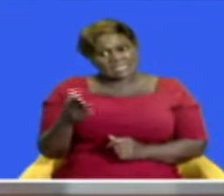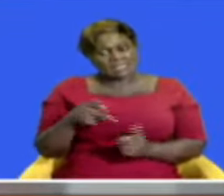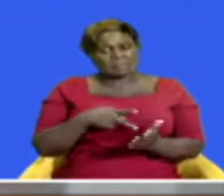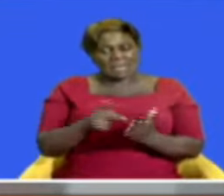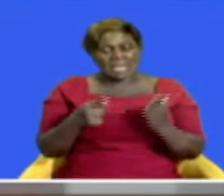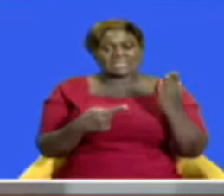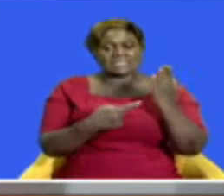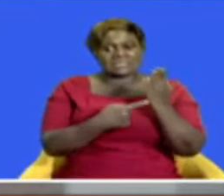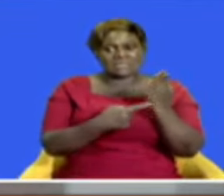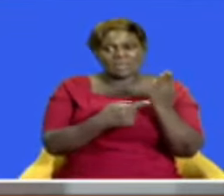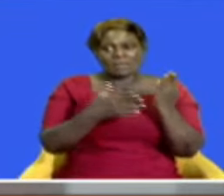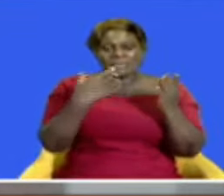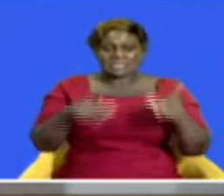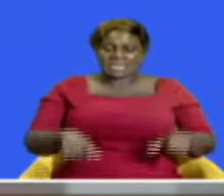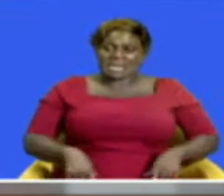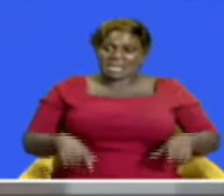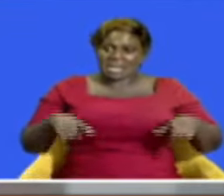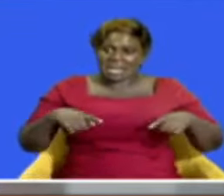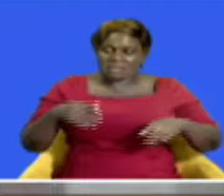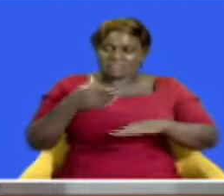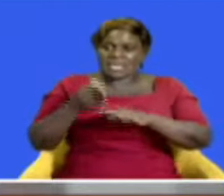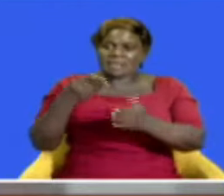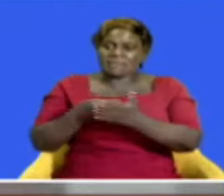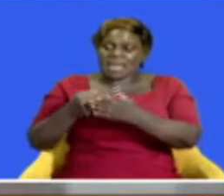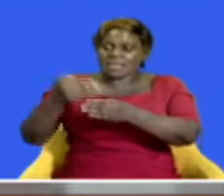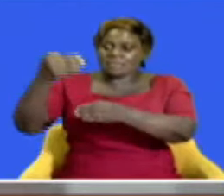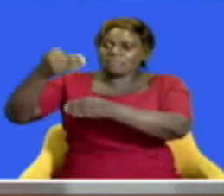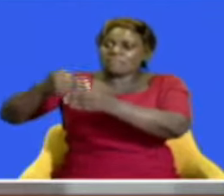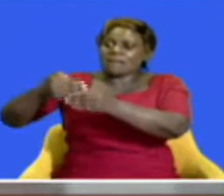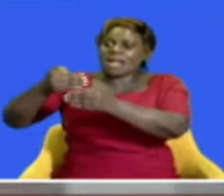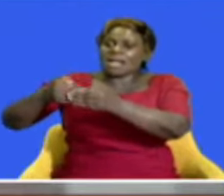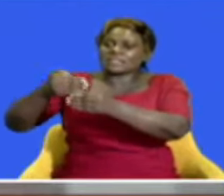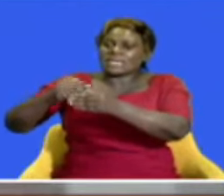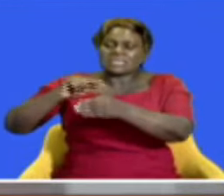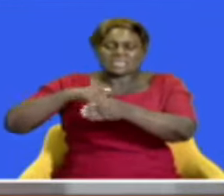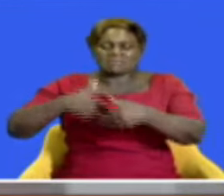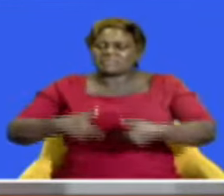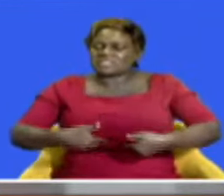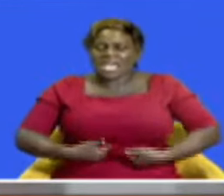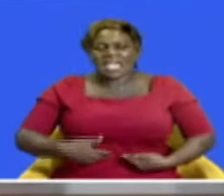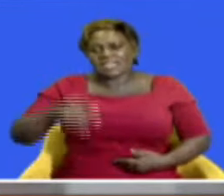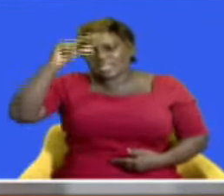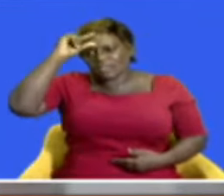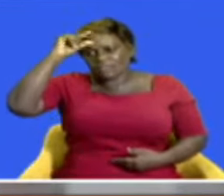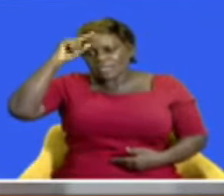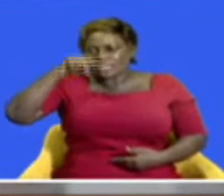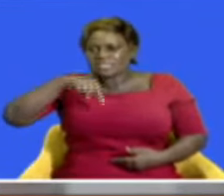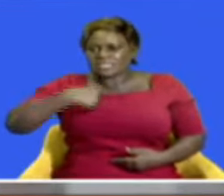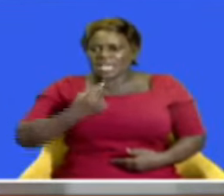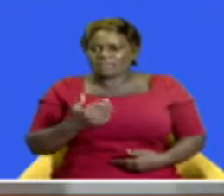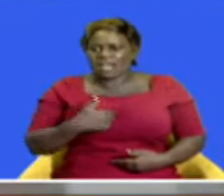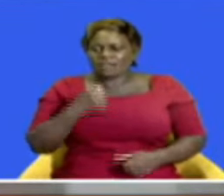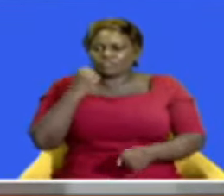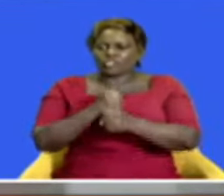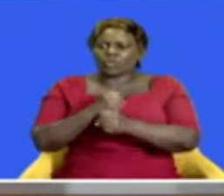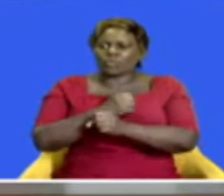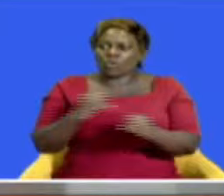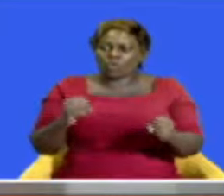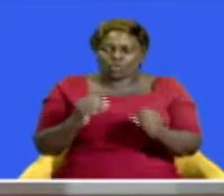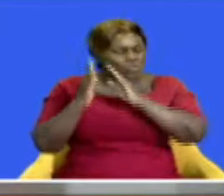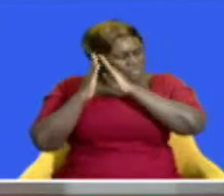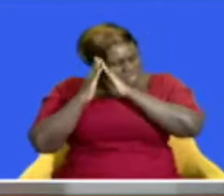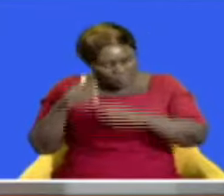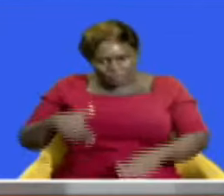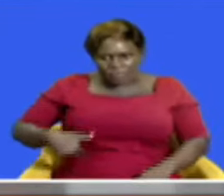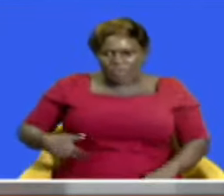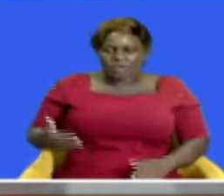wa digitali, afadhali maisha ya kutuma pesa kwa bahasha. Tumechoka na serikali, sisi wenye hatuna kazi tunalala njaa